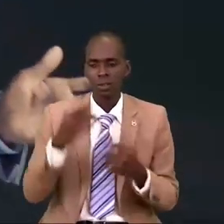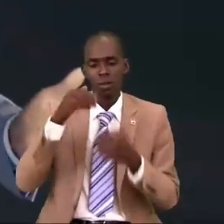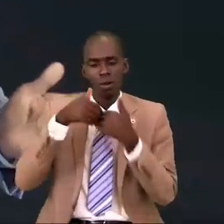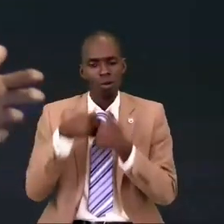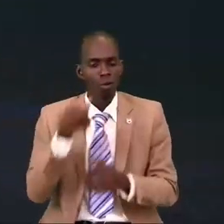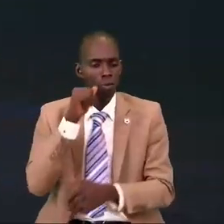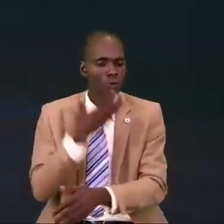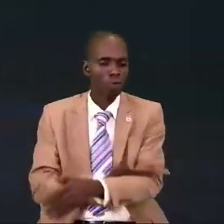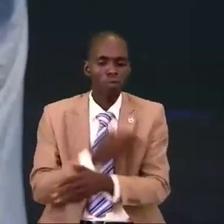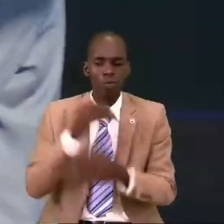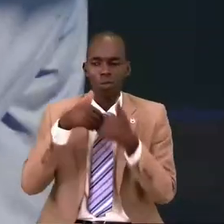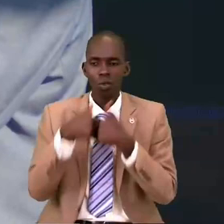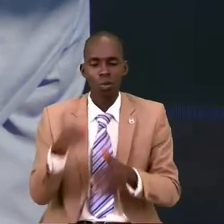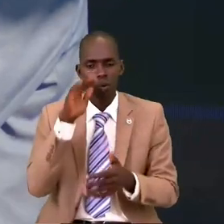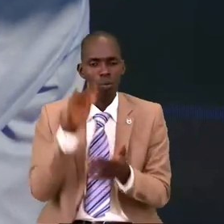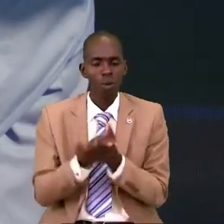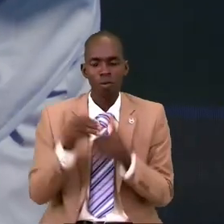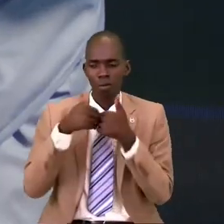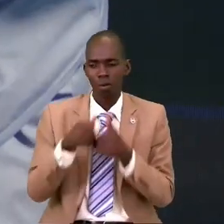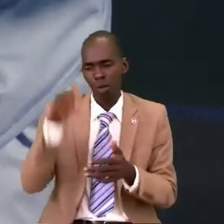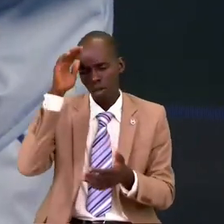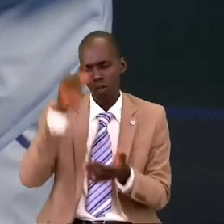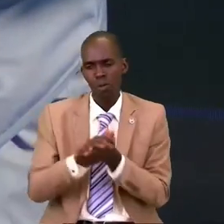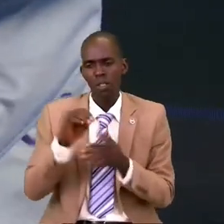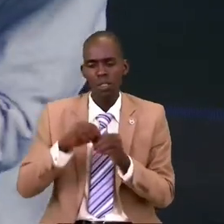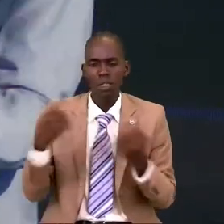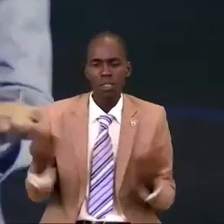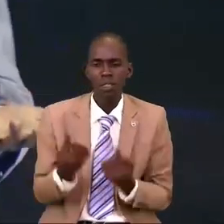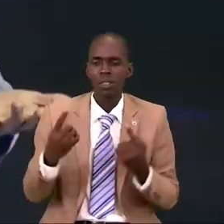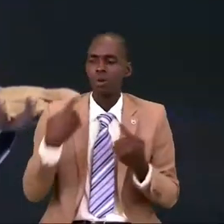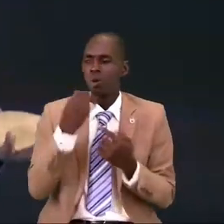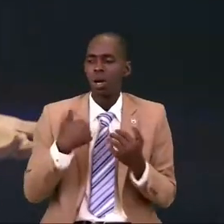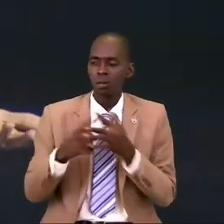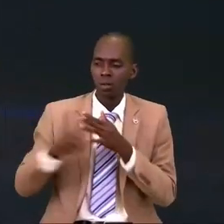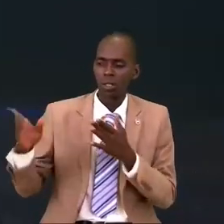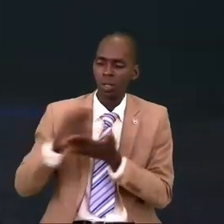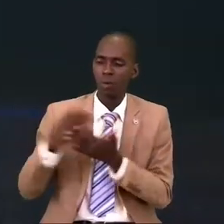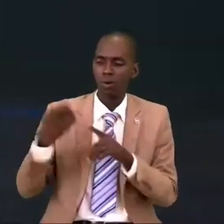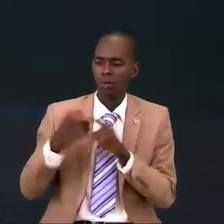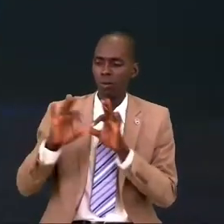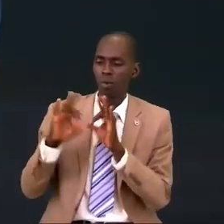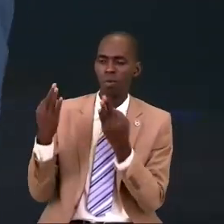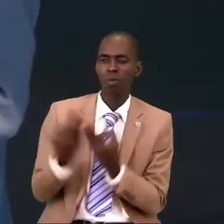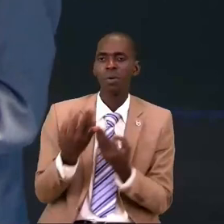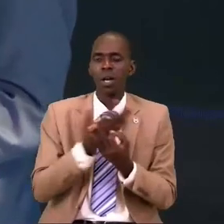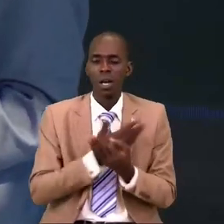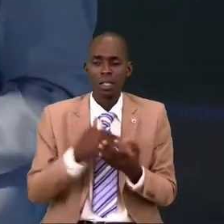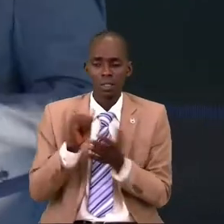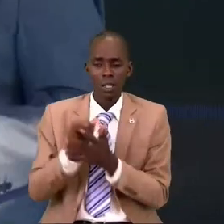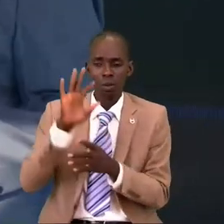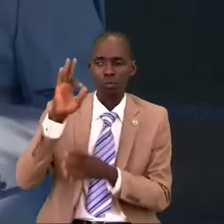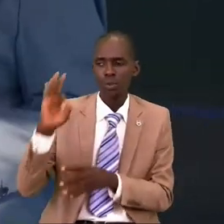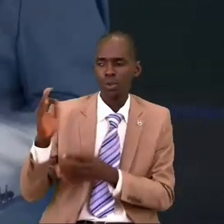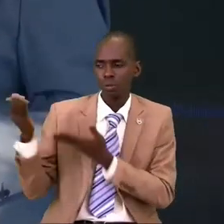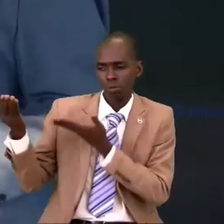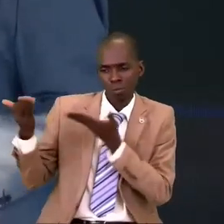la famille, et maintenant cela les ramène au bon chemin et au bon héritage du Seigneur. Ça, c'est le bon